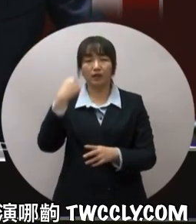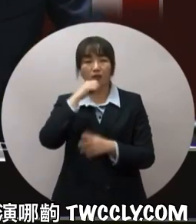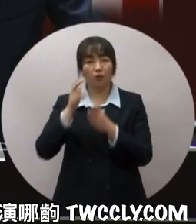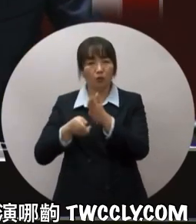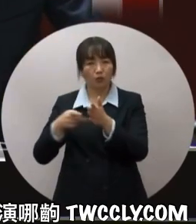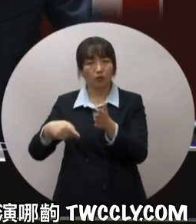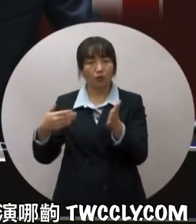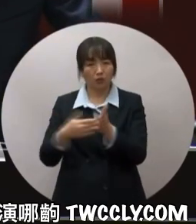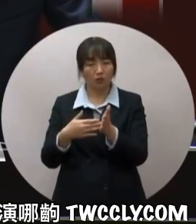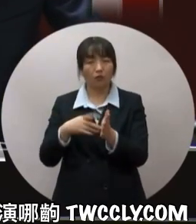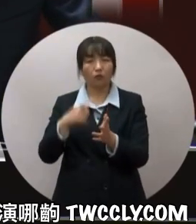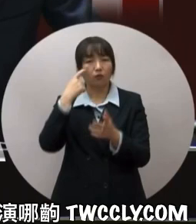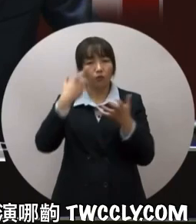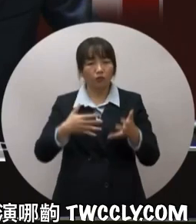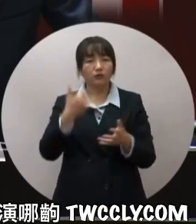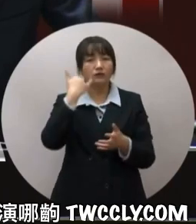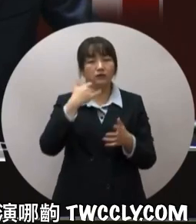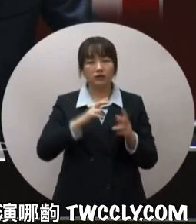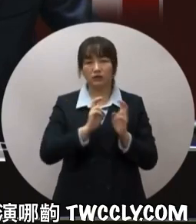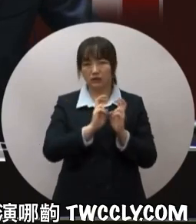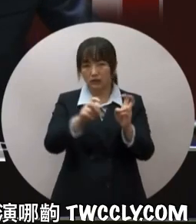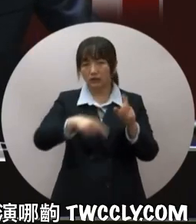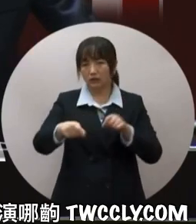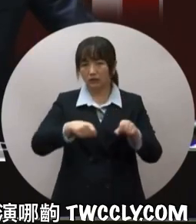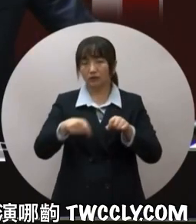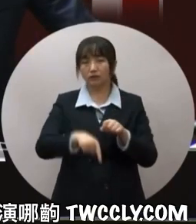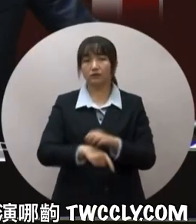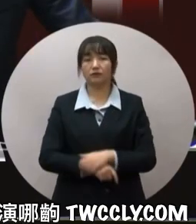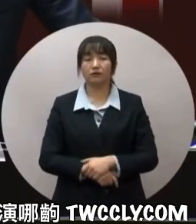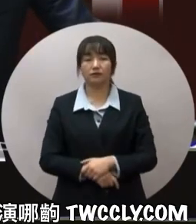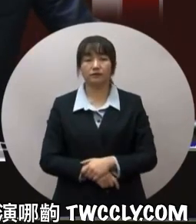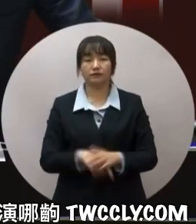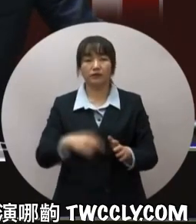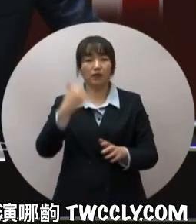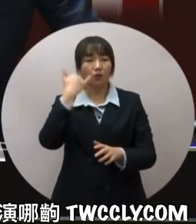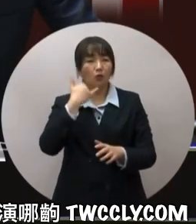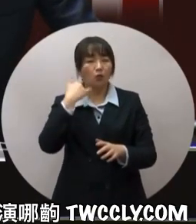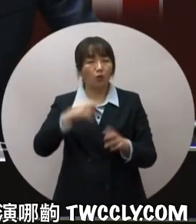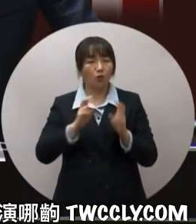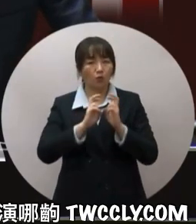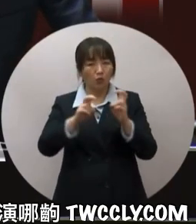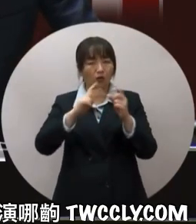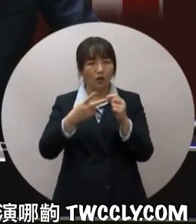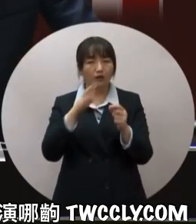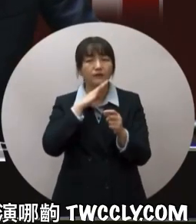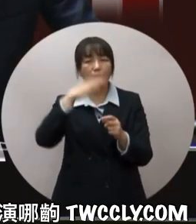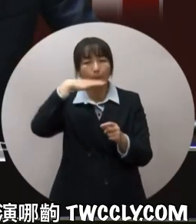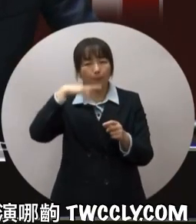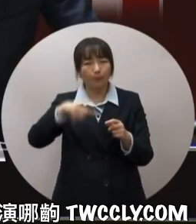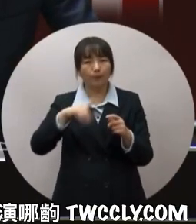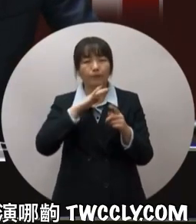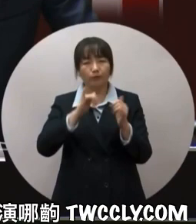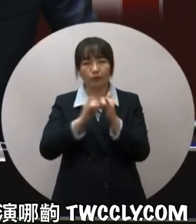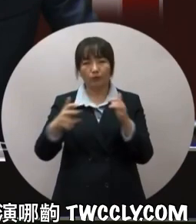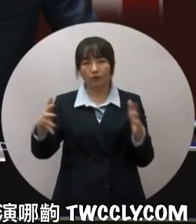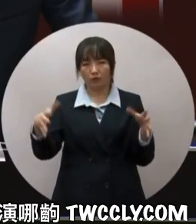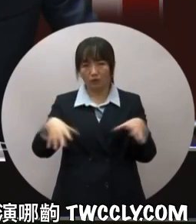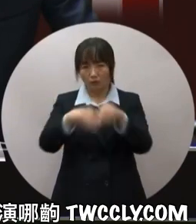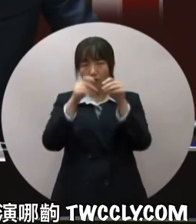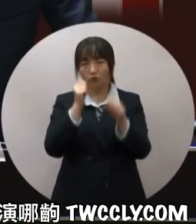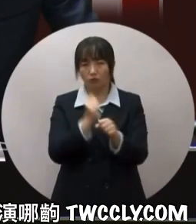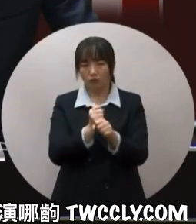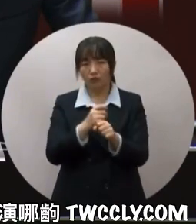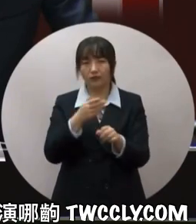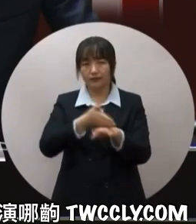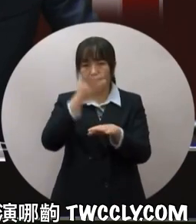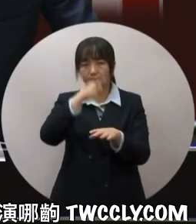鐵之外當然我們一直很關心基隆捷運這個案子那基隆捷運事實上現在跟汐止民生線整個整合起來也要非常感謝